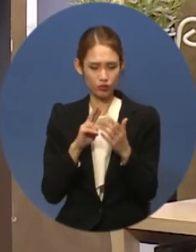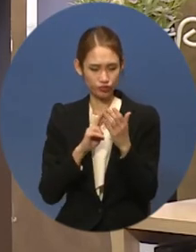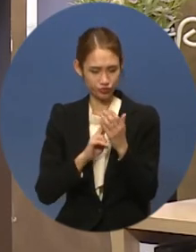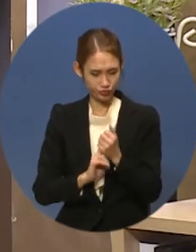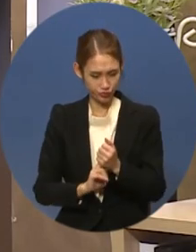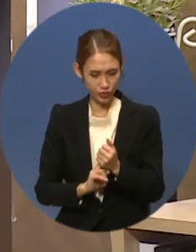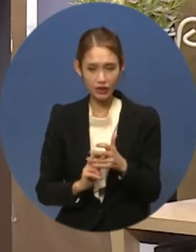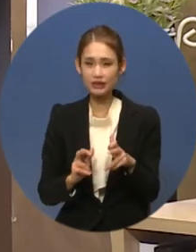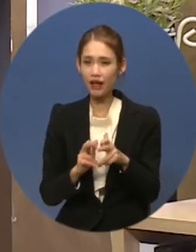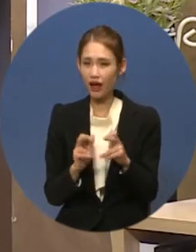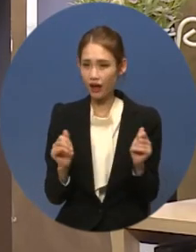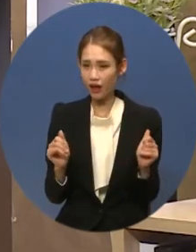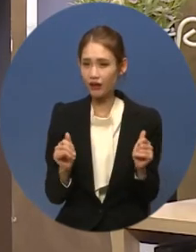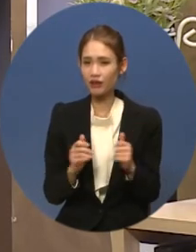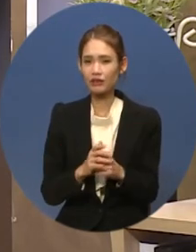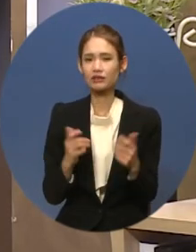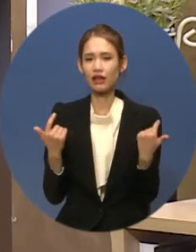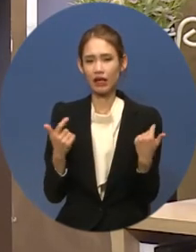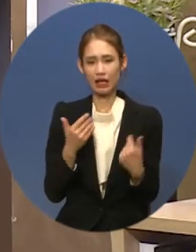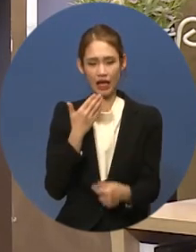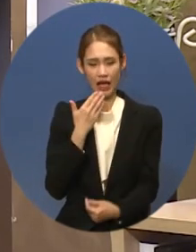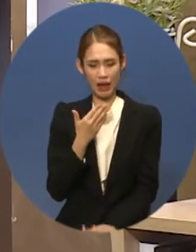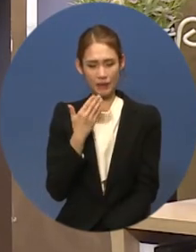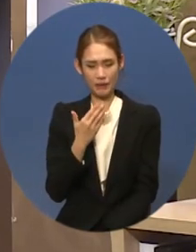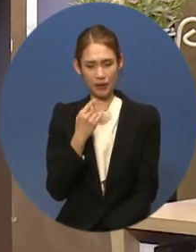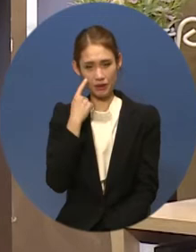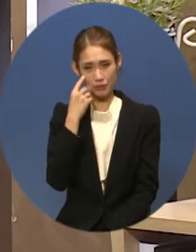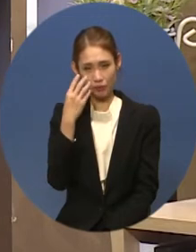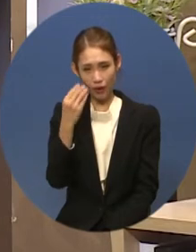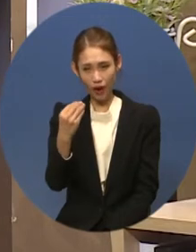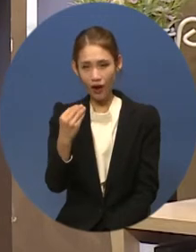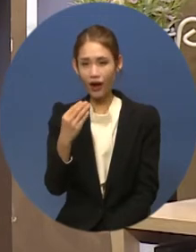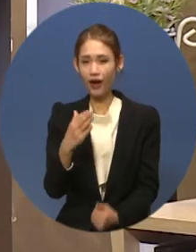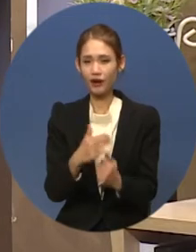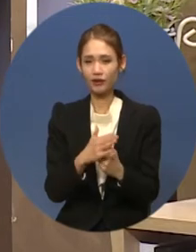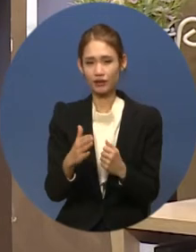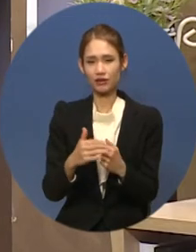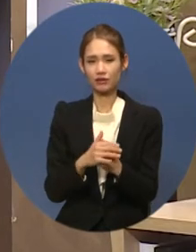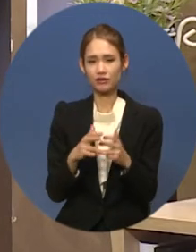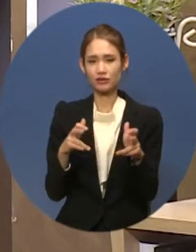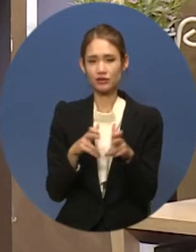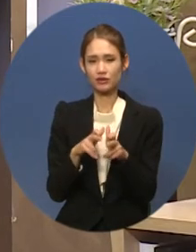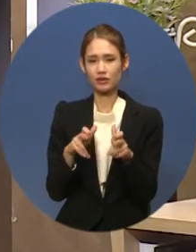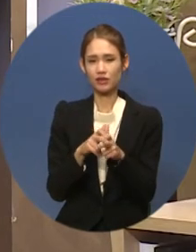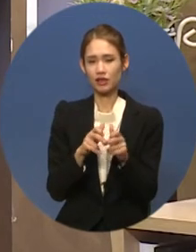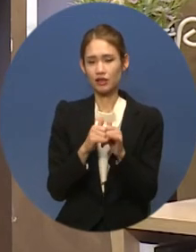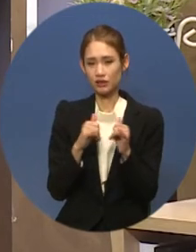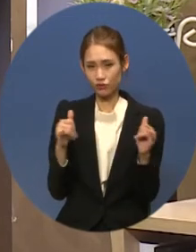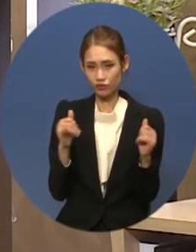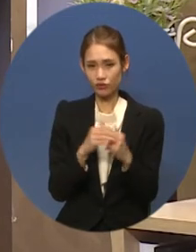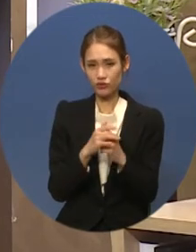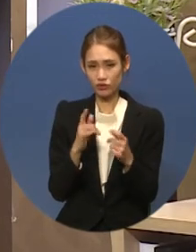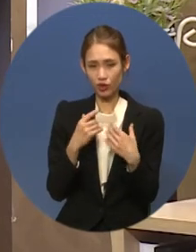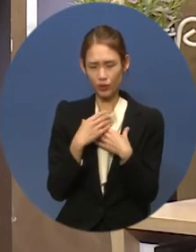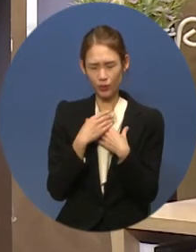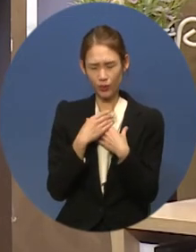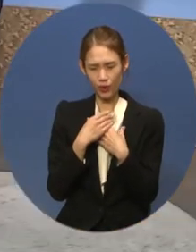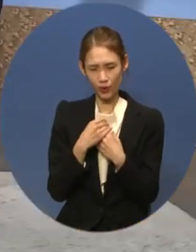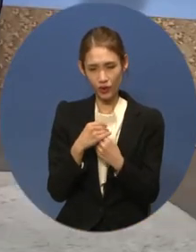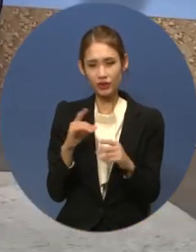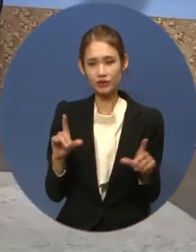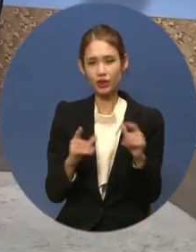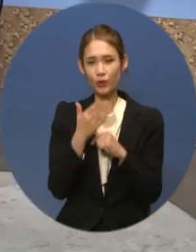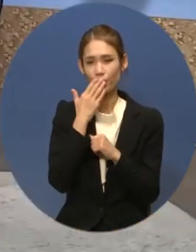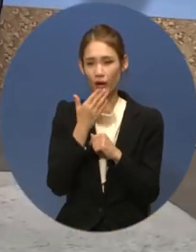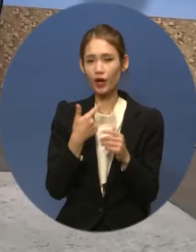4 언제든지 그럼 가능성을 가지고 있기 때문에 어 장애인 분들이 펼 편안하게